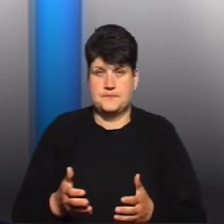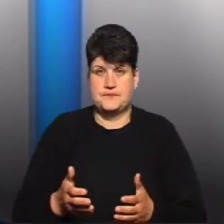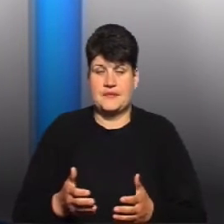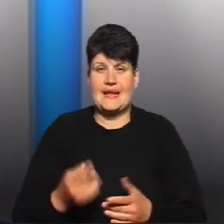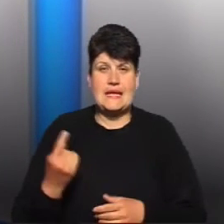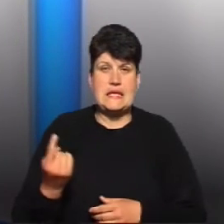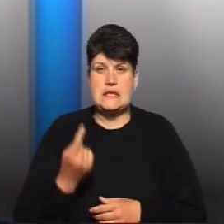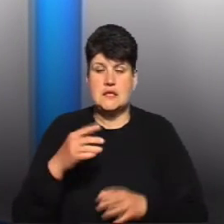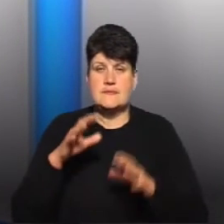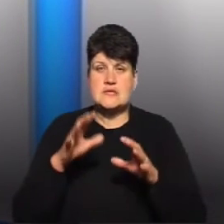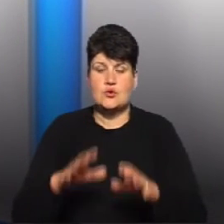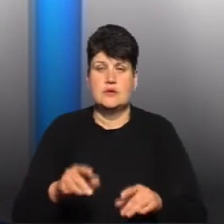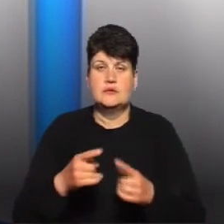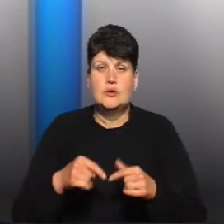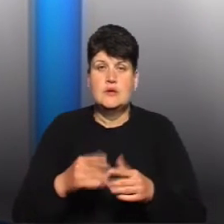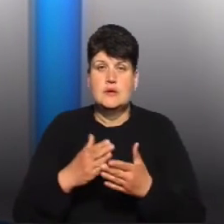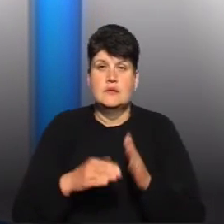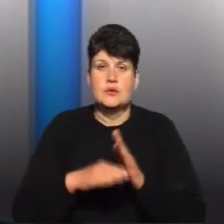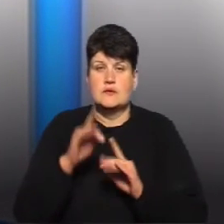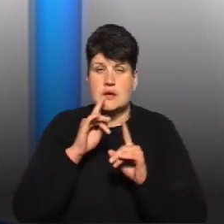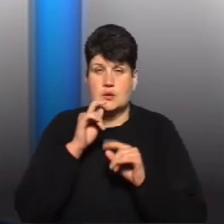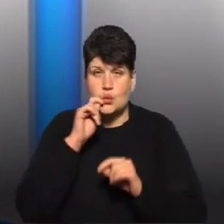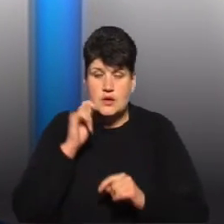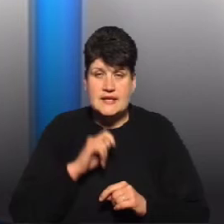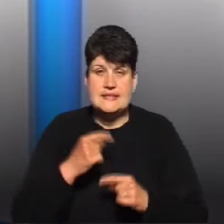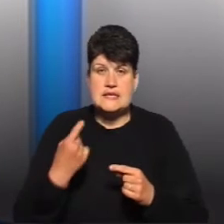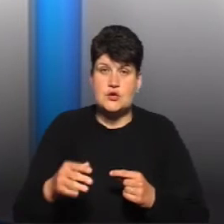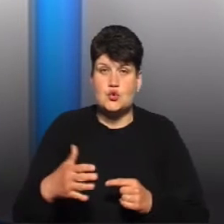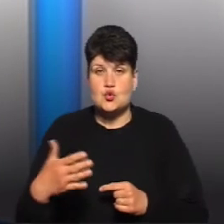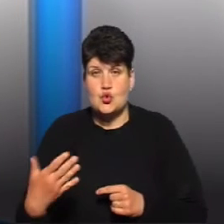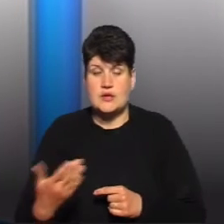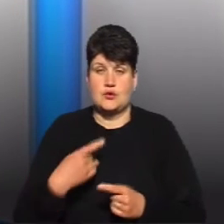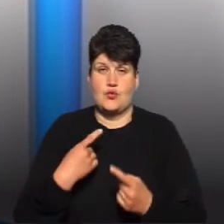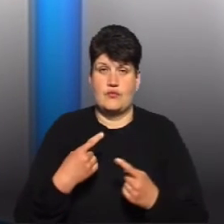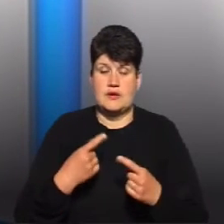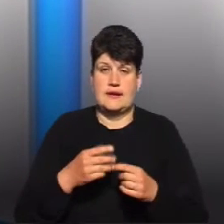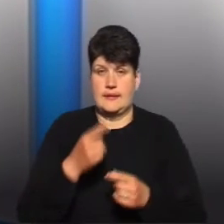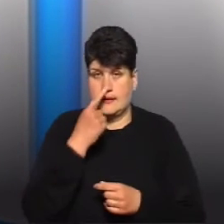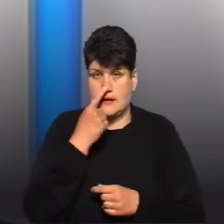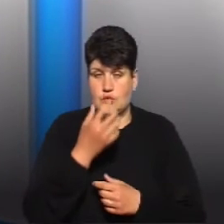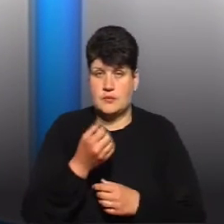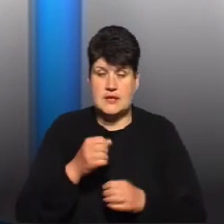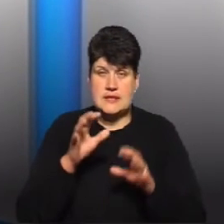законодавчим органом в Україні є Верховна Рада України. З іншої сторони, якщо ми говоримо, нещодавно прийнятий закон про всеукраїнський